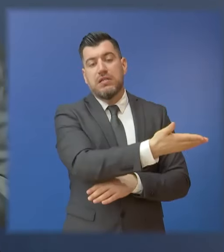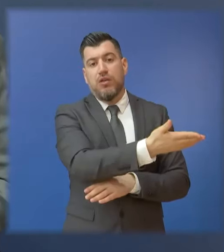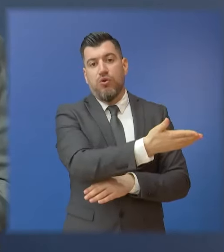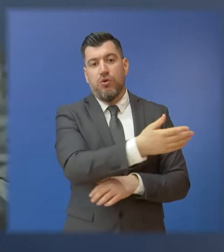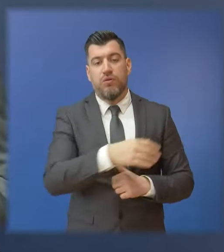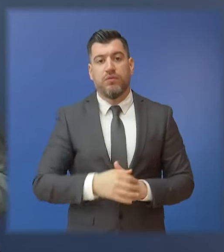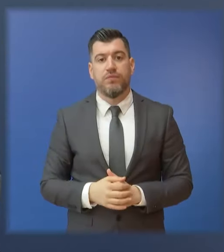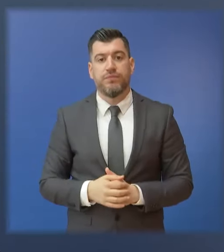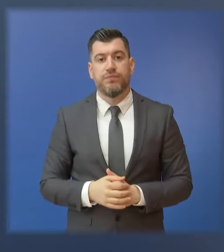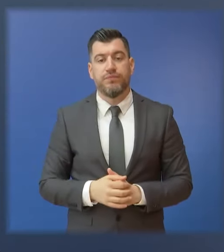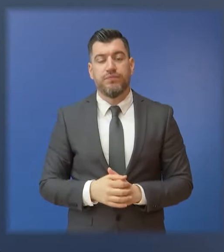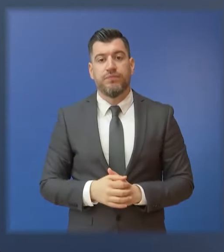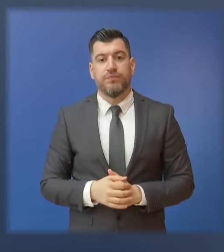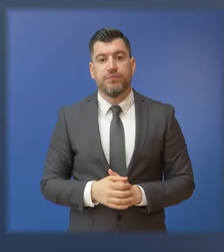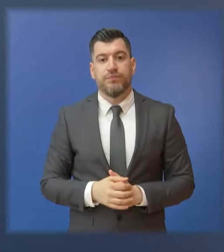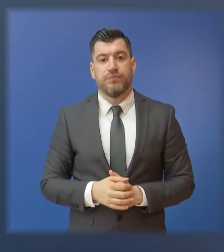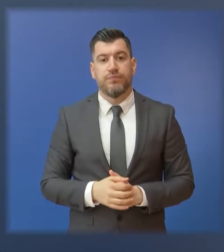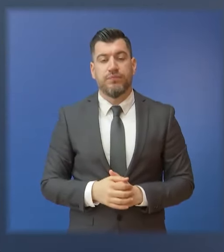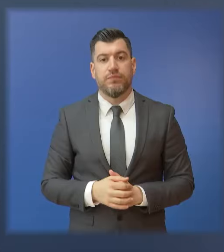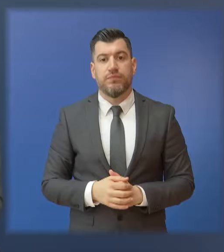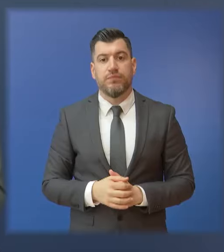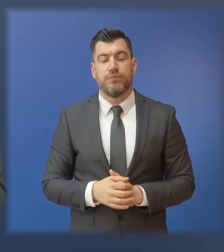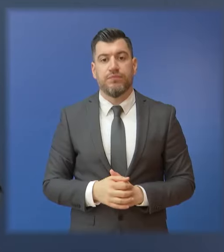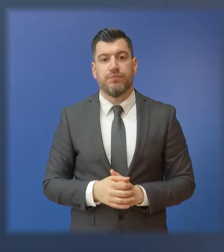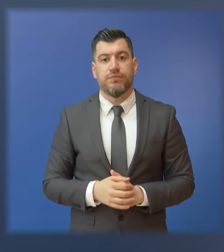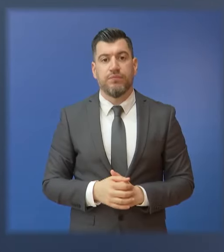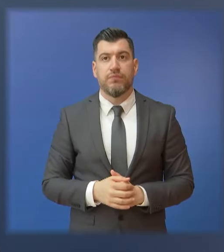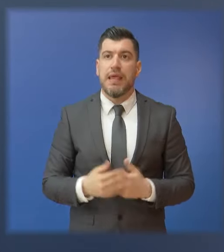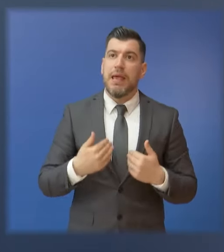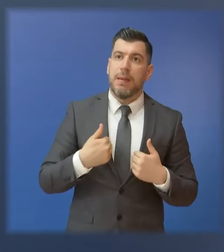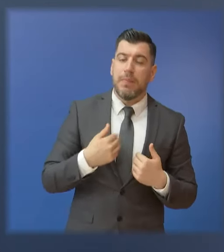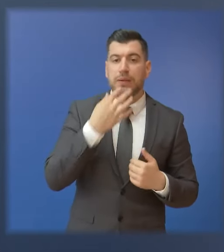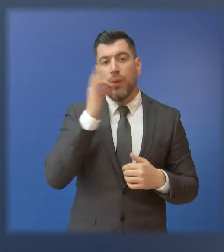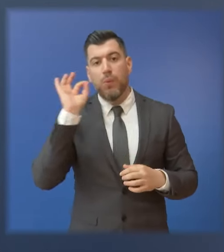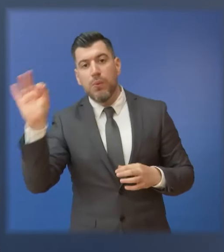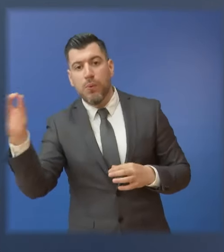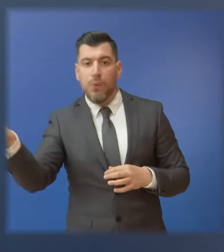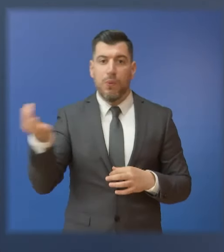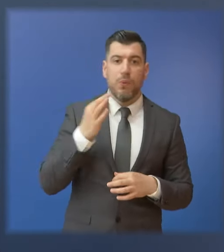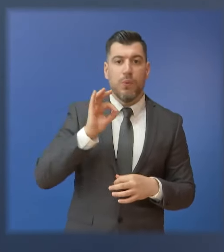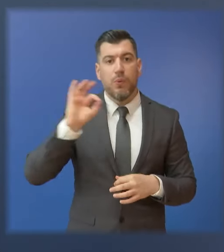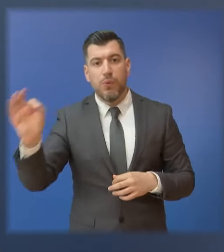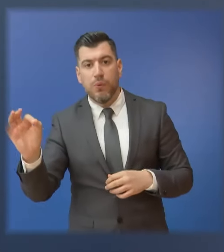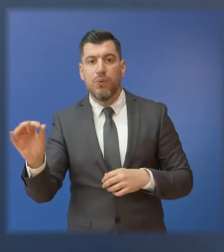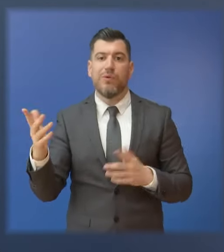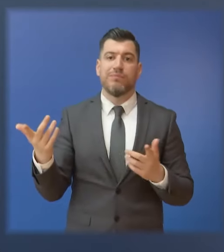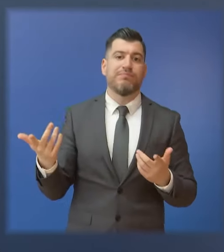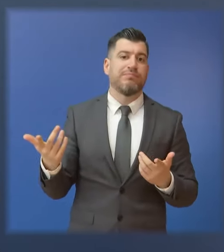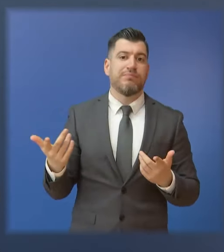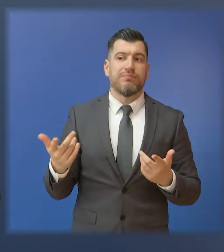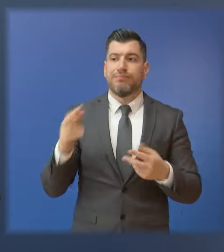είναι πουθενά αλλού πέραν της δικαιοσύνης ούτε πρόκειται να μπούμε στη διαδικασία σχολιασμού όσων εκτοξεύει ο